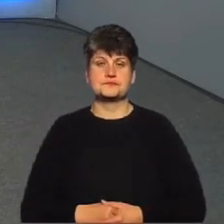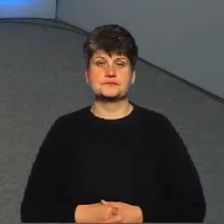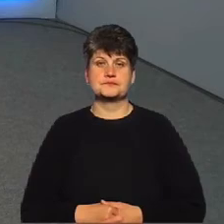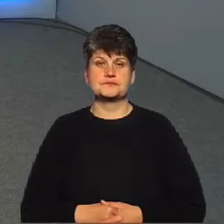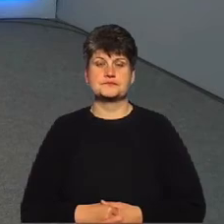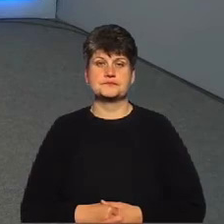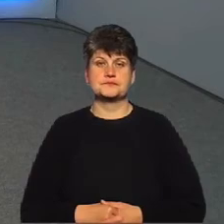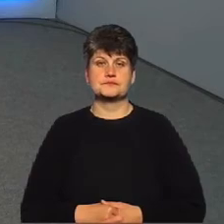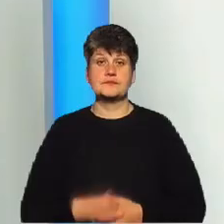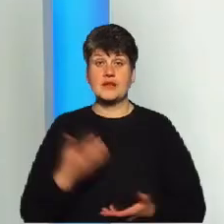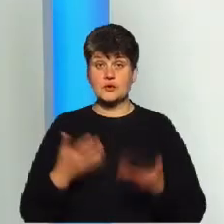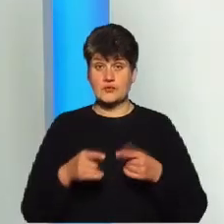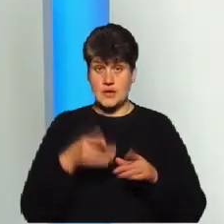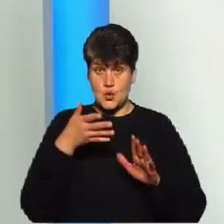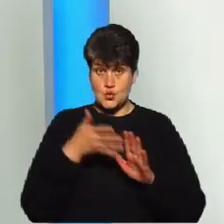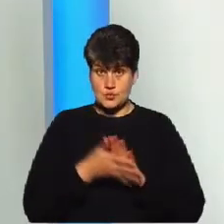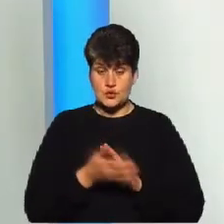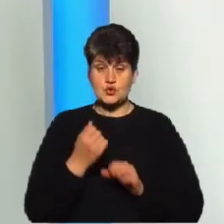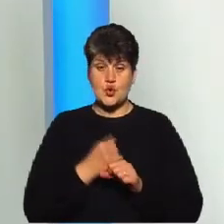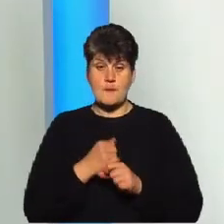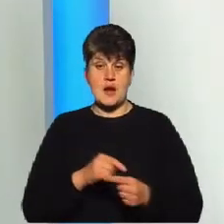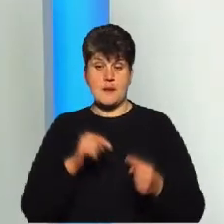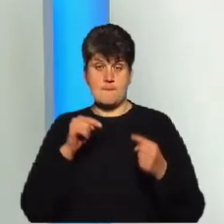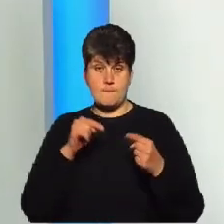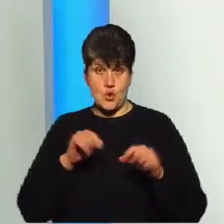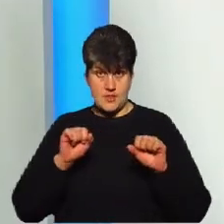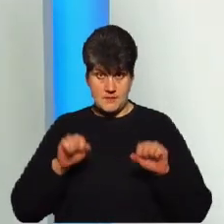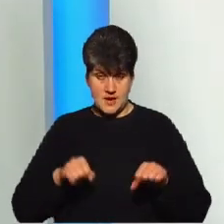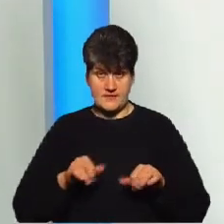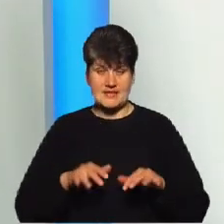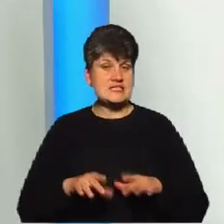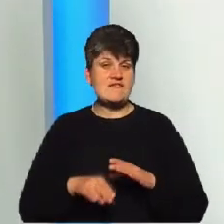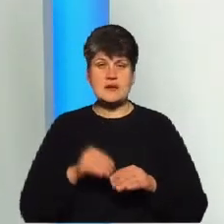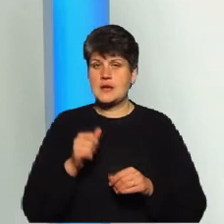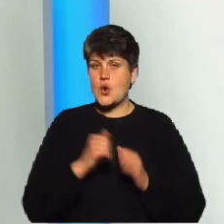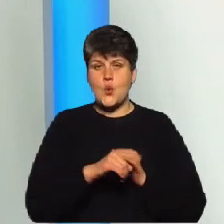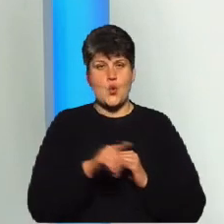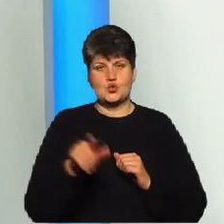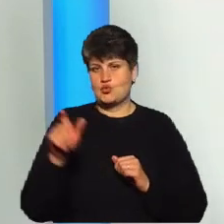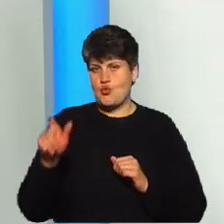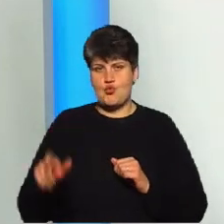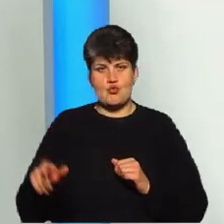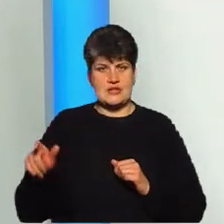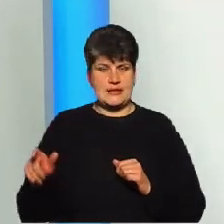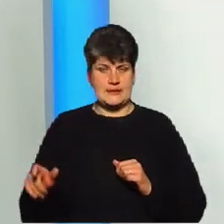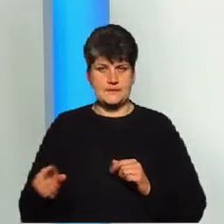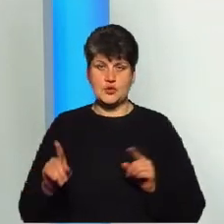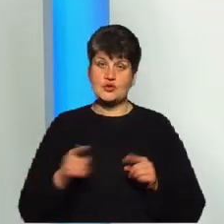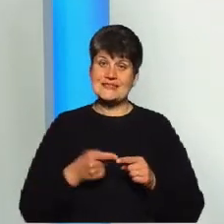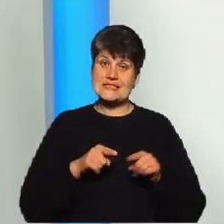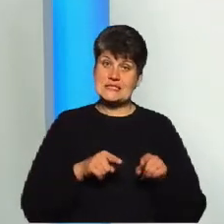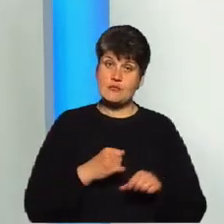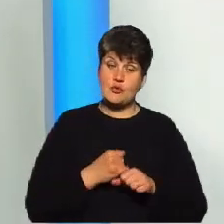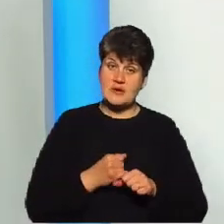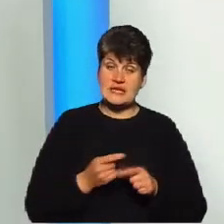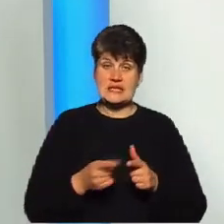Якщо вона розуміє, що до неї вчиняються протиправні дії, так? Ну, так. Це вибір кожної людини, чи щось з цим робити, чи